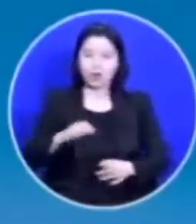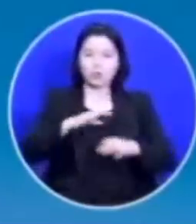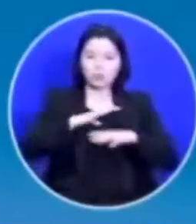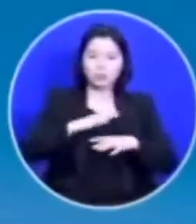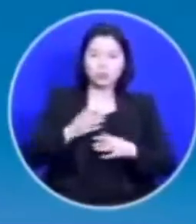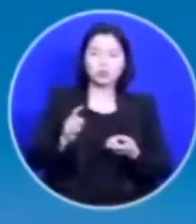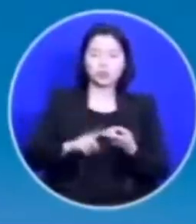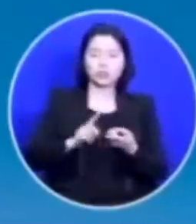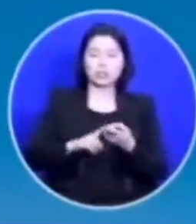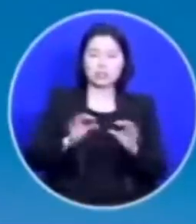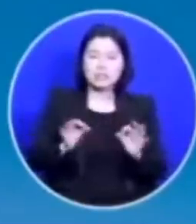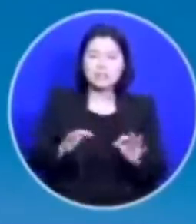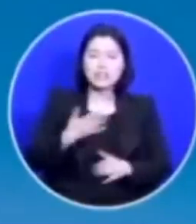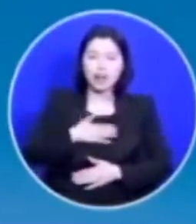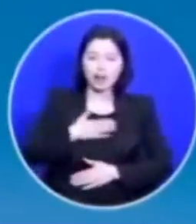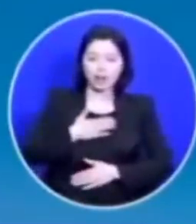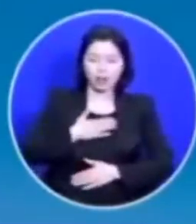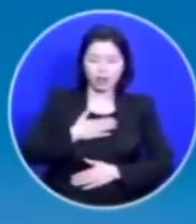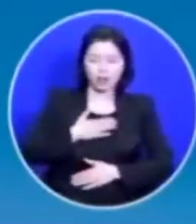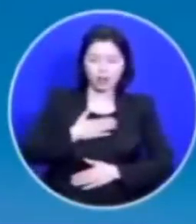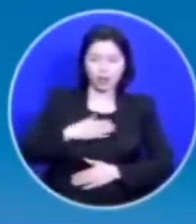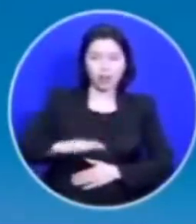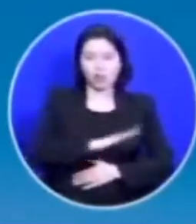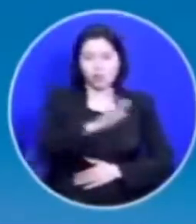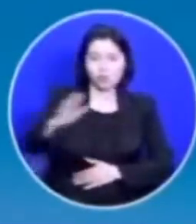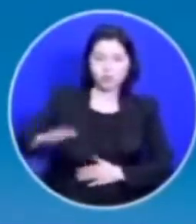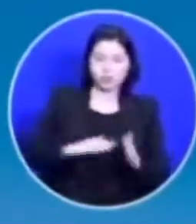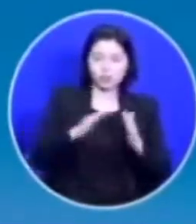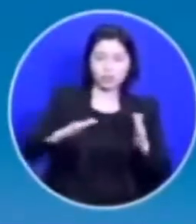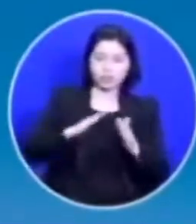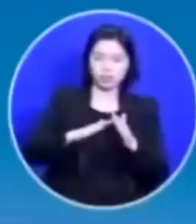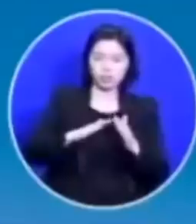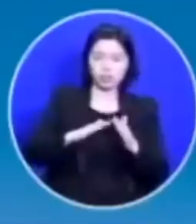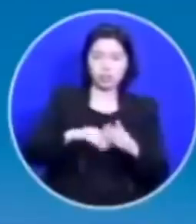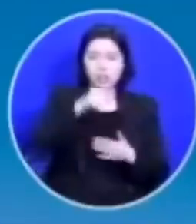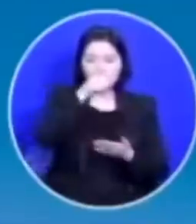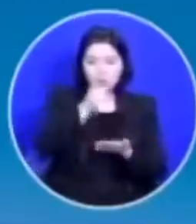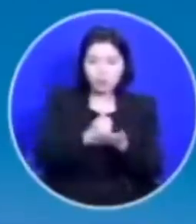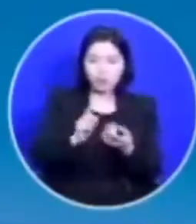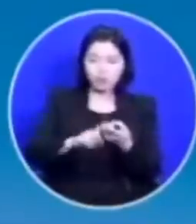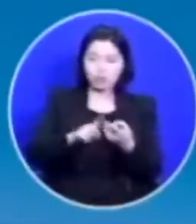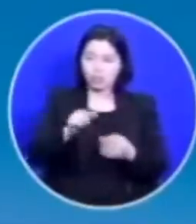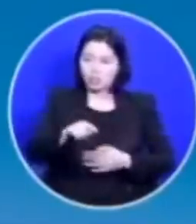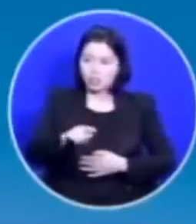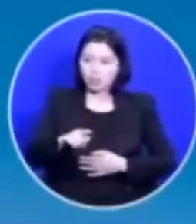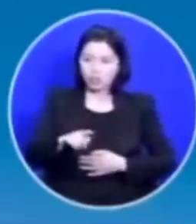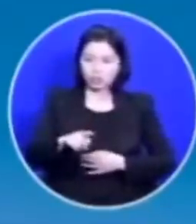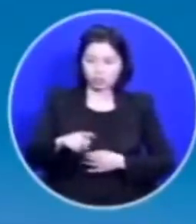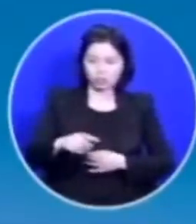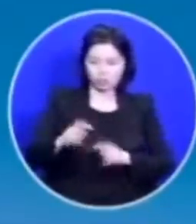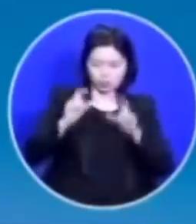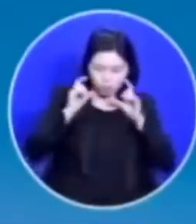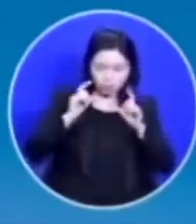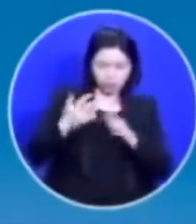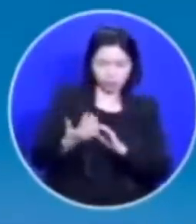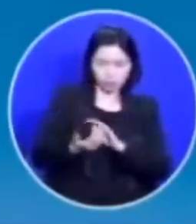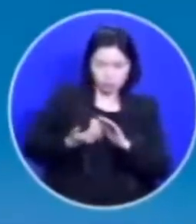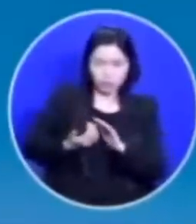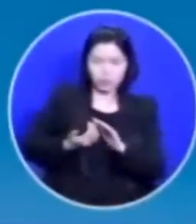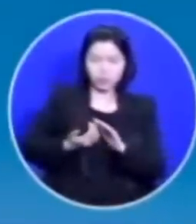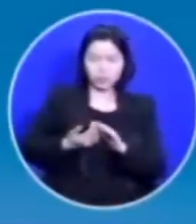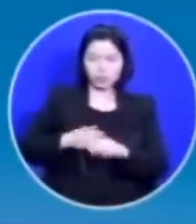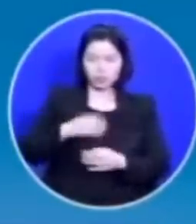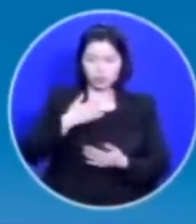거지요 여러분 우리 가정이 죄에 대해서 이런 경각심이 있어야 합니다 죄가 얼마나 무서운